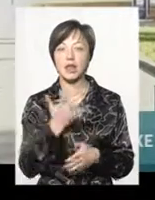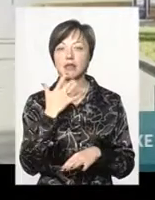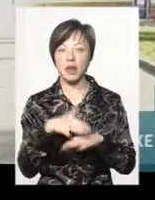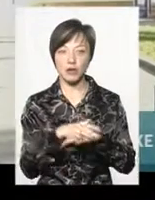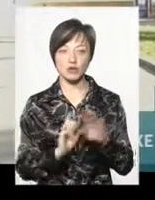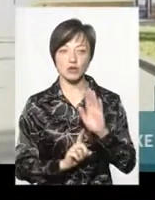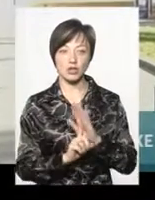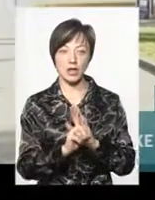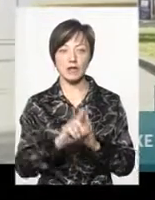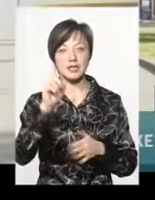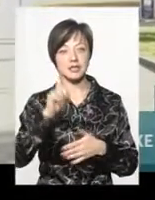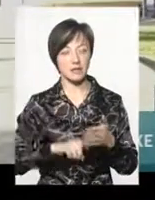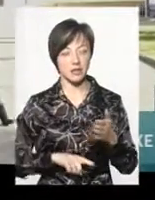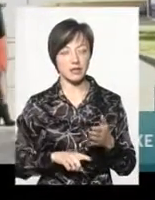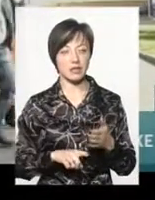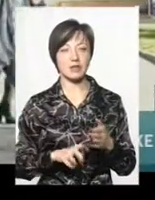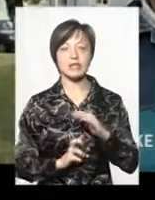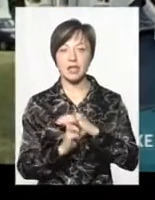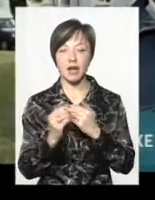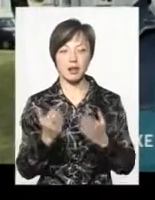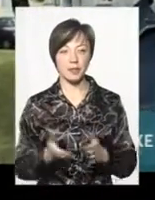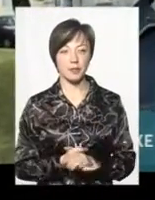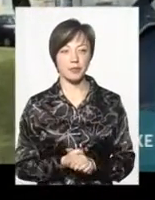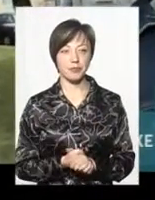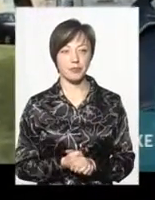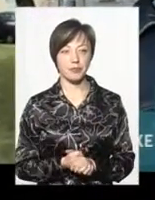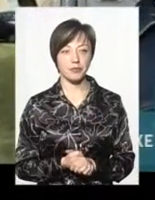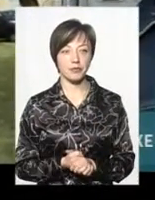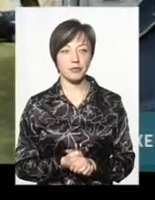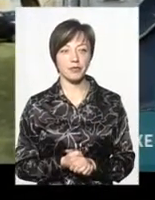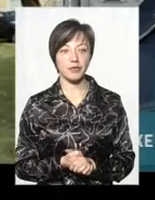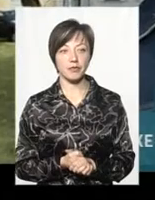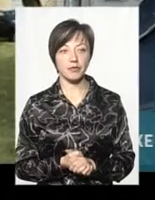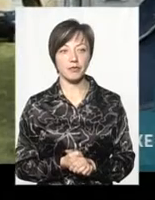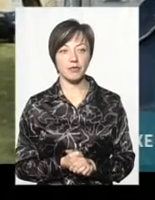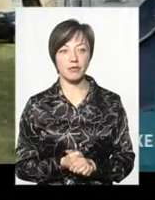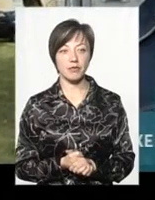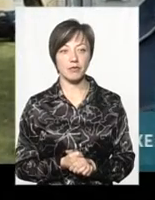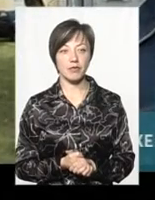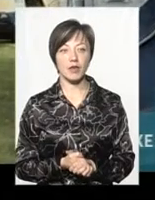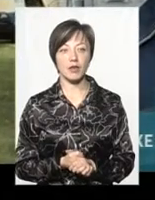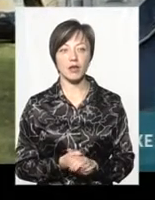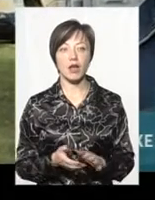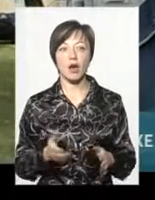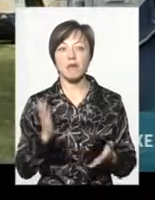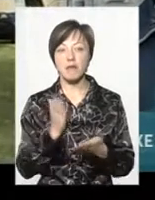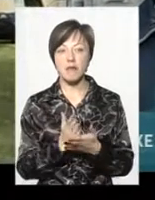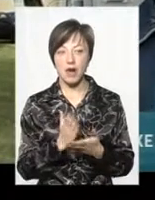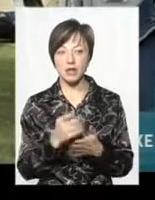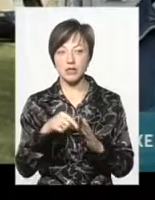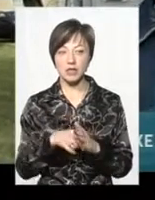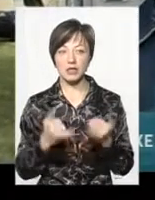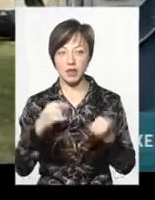напевно, починається з віри, з церкви. Тримання Томоса має якесь значення для віруючих. Я